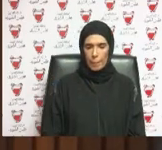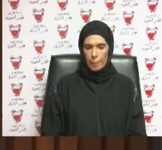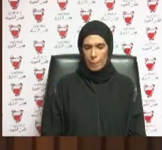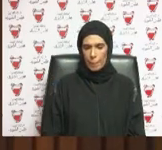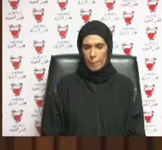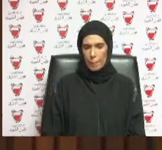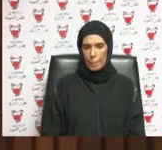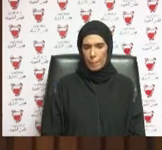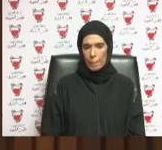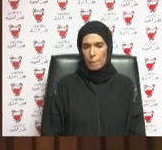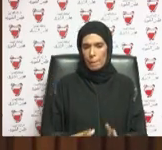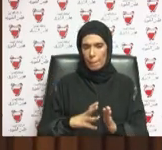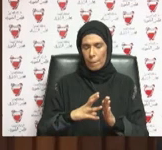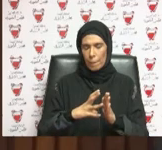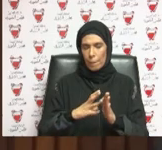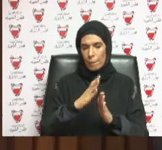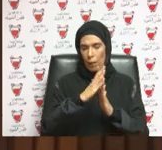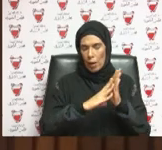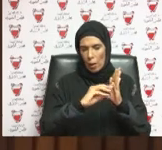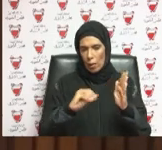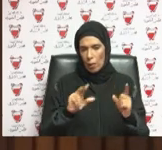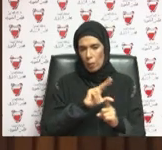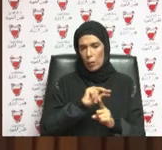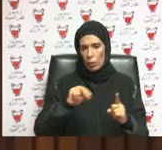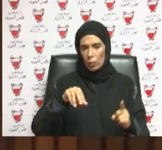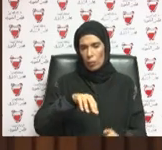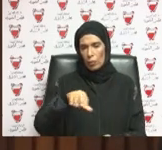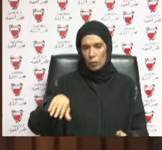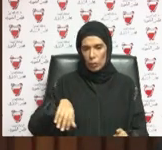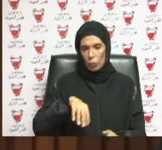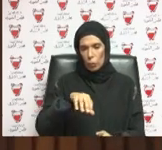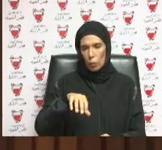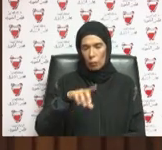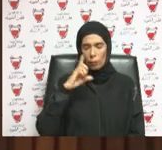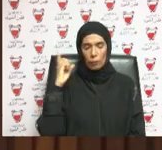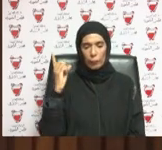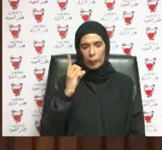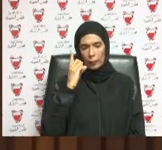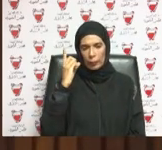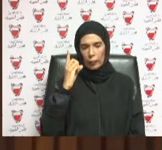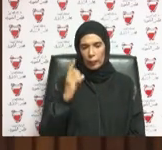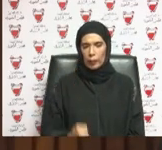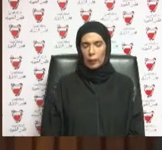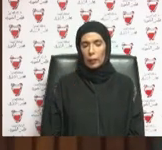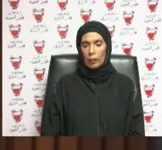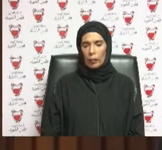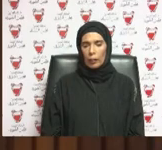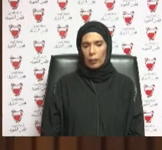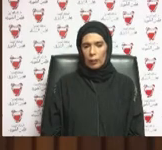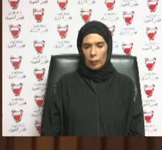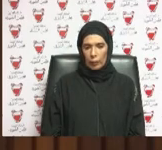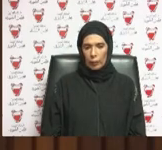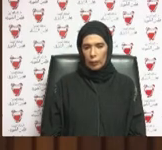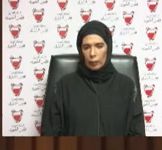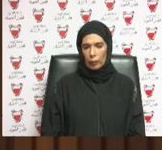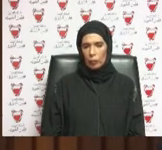حيث أصبحت نموذج يحتذيه لدى دول أكبر مساحة وأكثر سكانا وأعظم إمكانات.